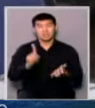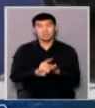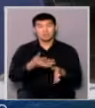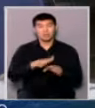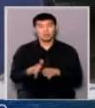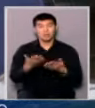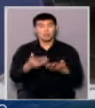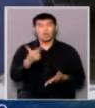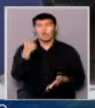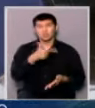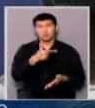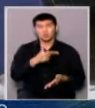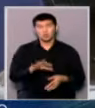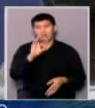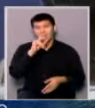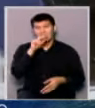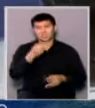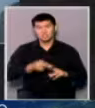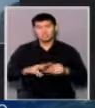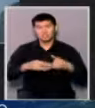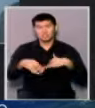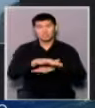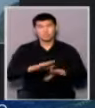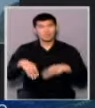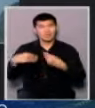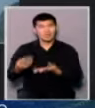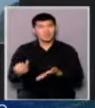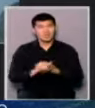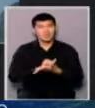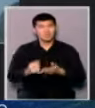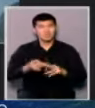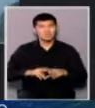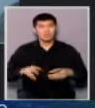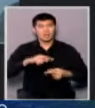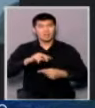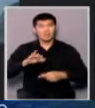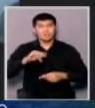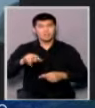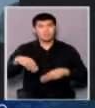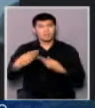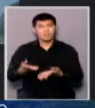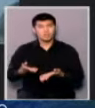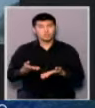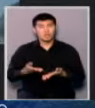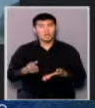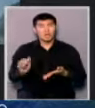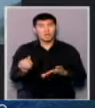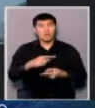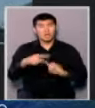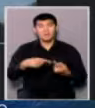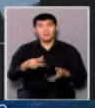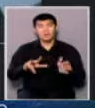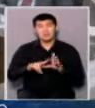лицо допустило грубую ошибку при предоставлении земельного участка индивидуальному предпринимателю. То есть предприниматель не